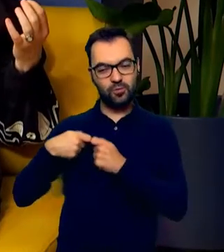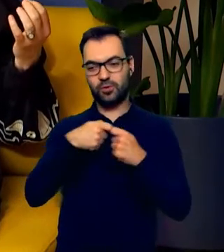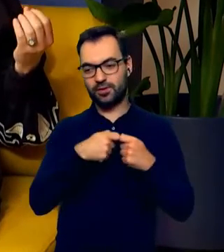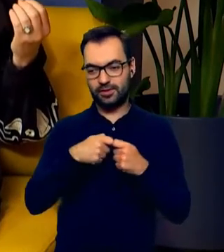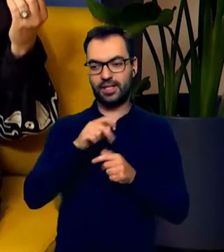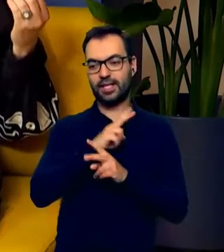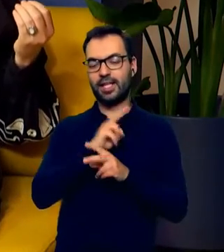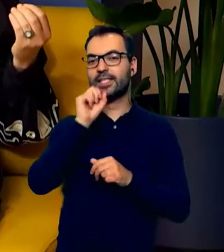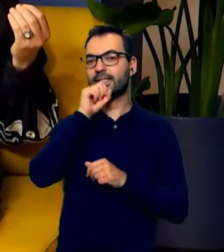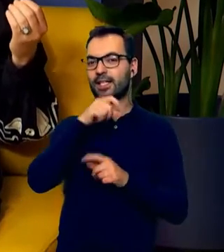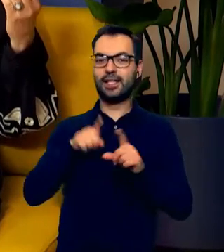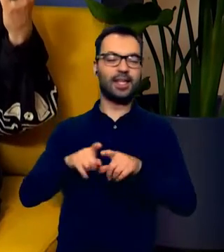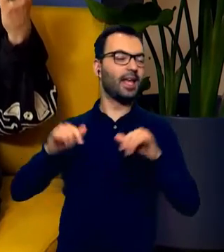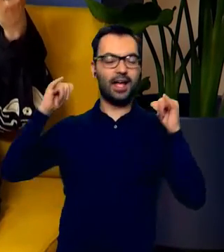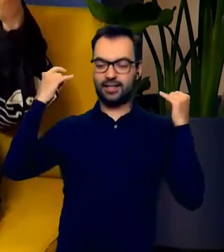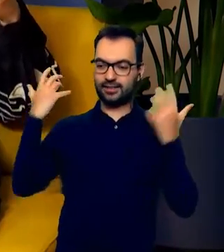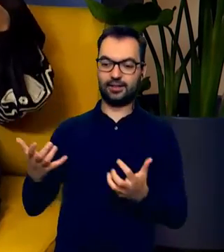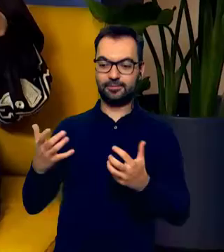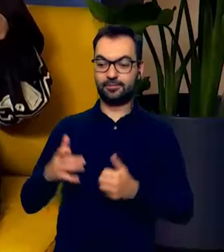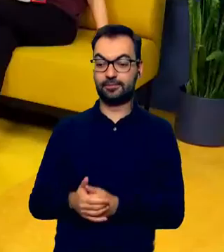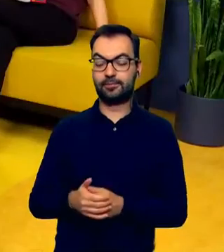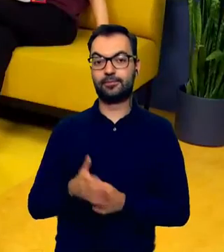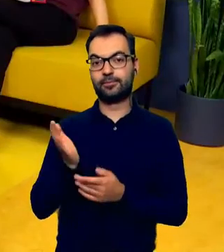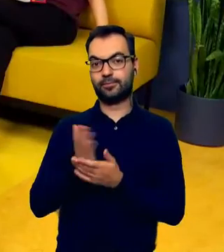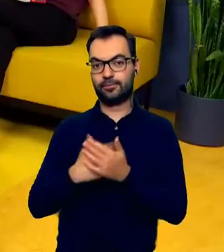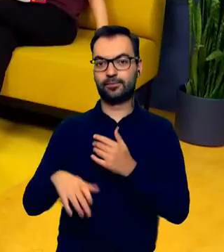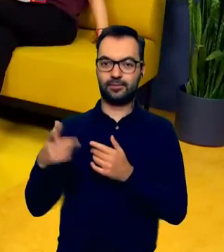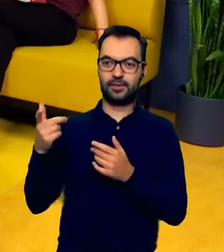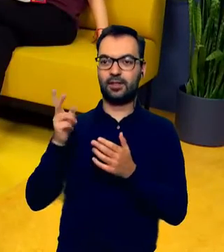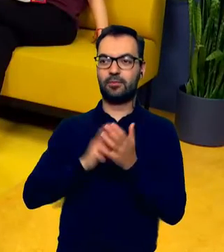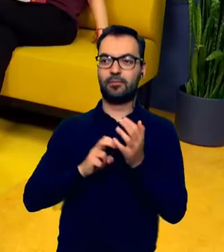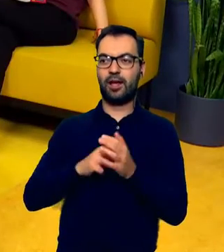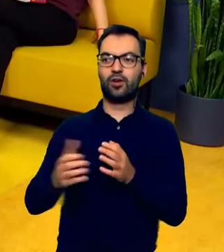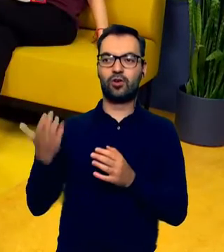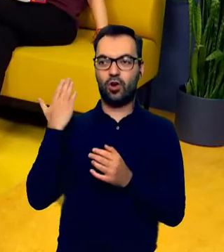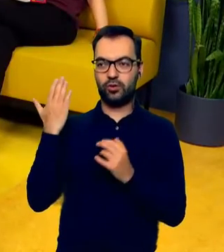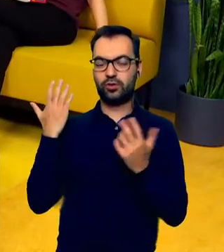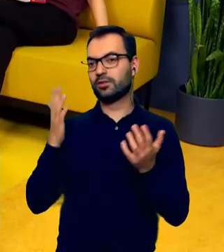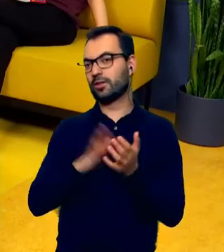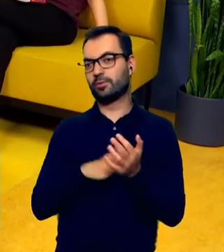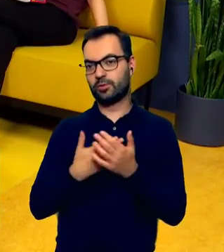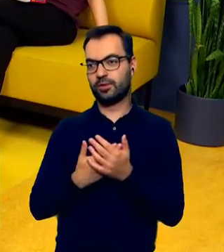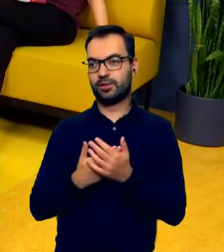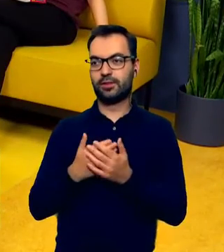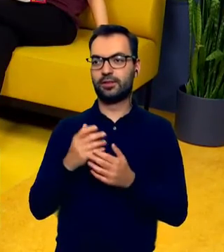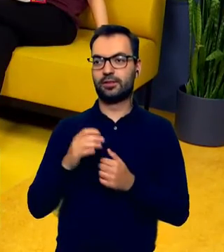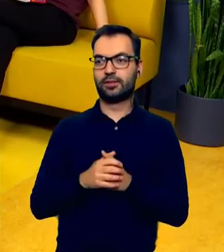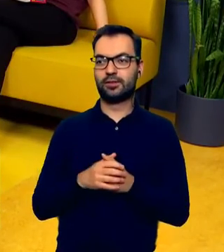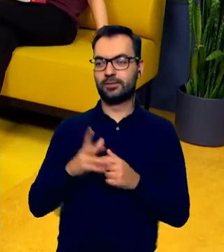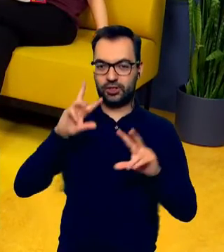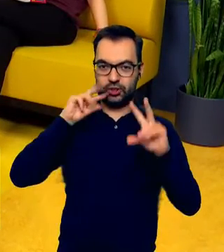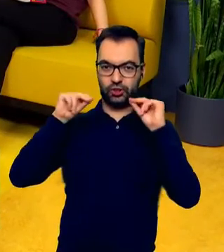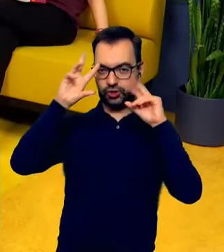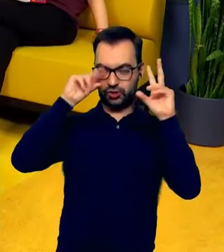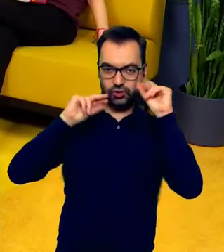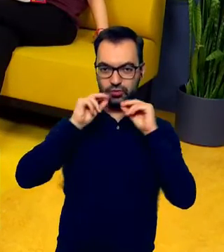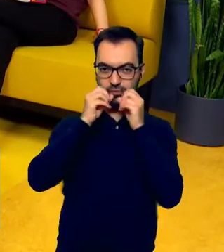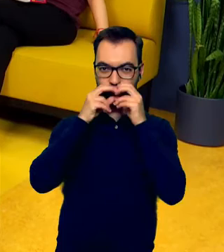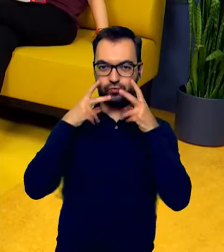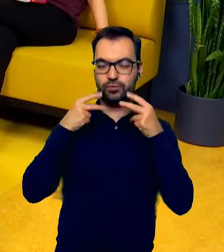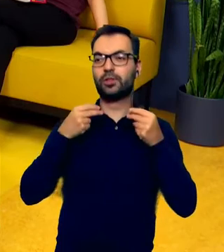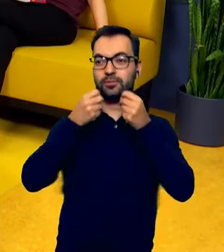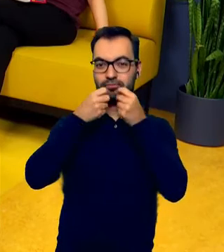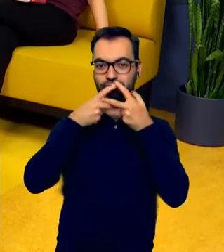i niech każdy starzeje się jak chce. I dla jednych brak godności to jest wtedy, kiedy na przykład obstrzykają się botoksami i tak dalej,